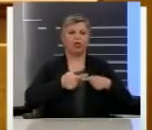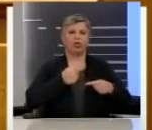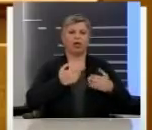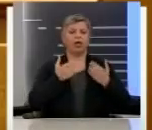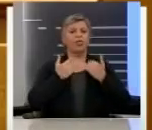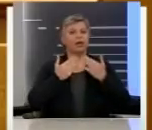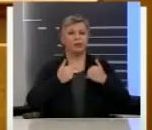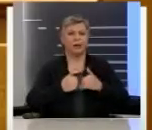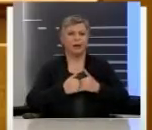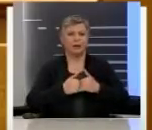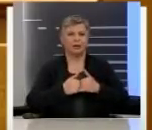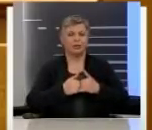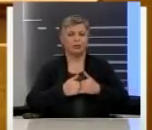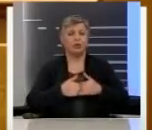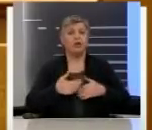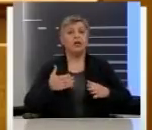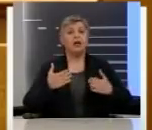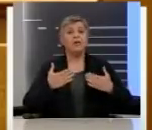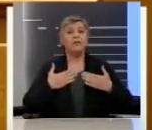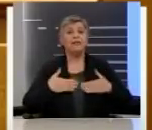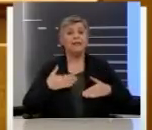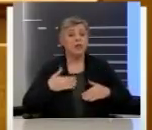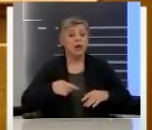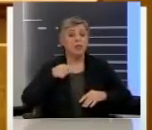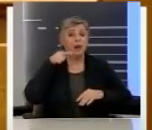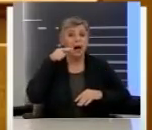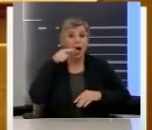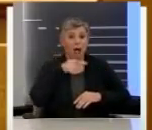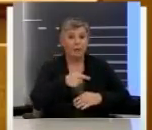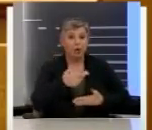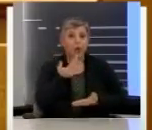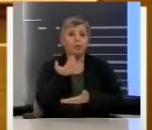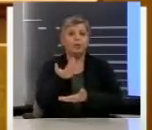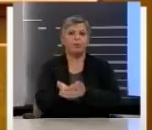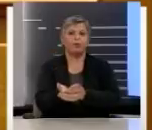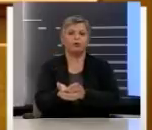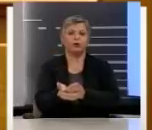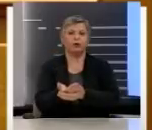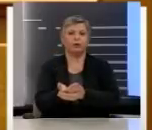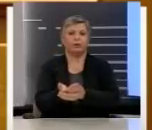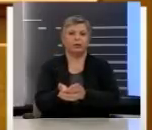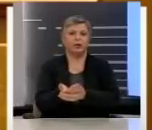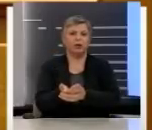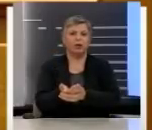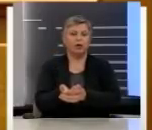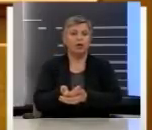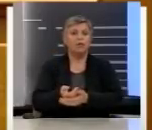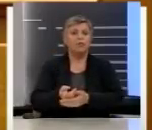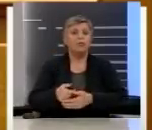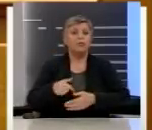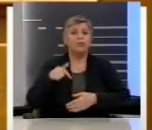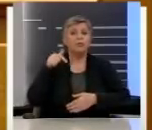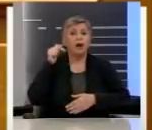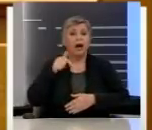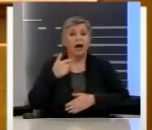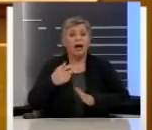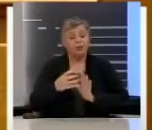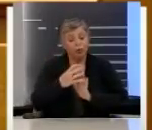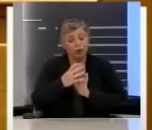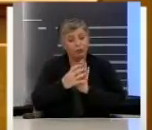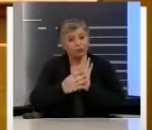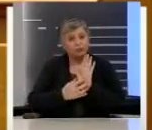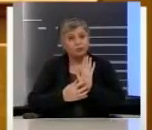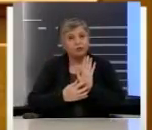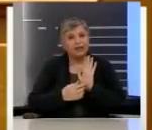κι εσείς αυτή την πολιτική και νομική τομή που θεμελιώνεται στα ιδρυτικά νομικά κείμενα του νομικού κόσμου,